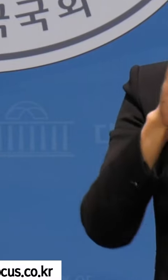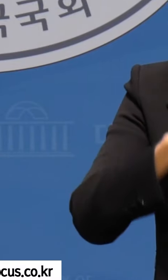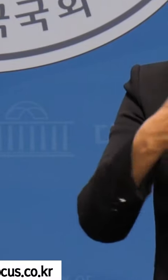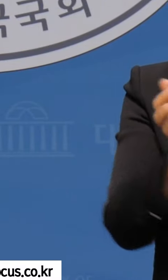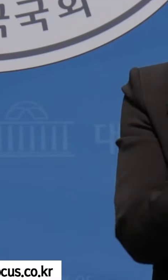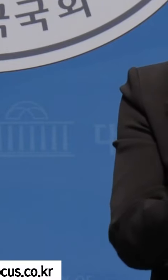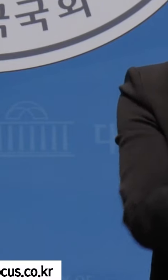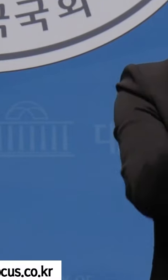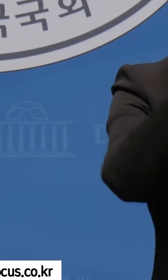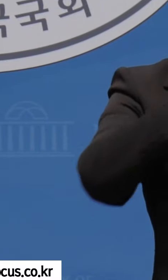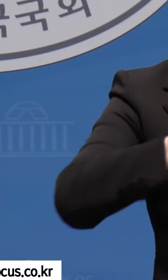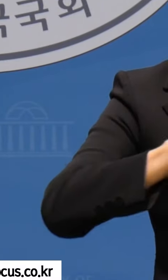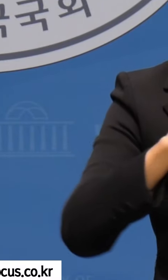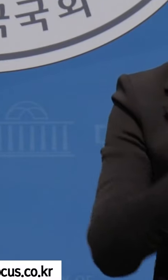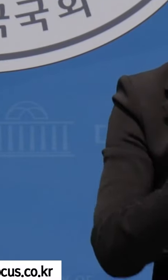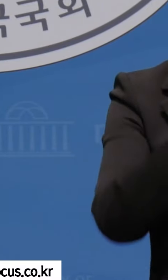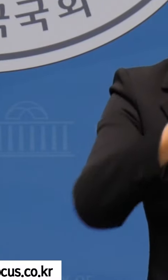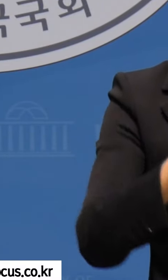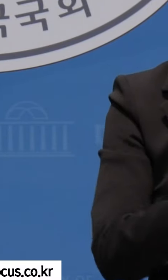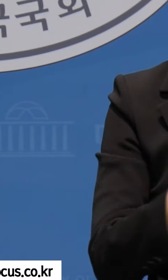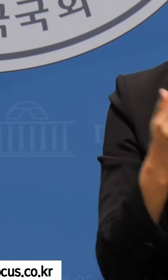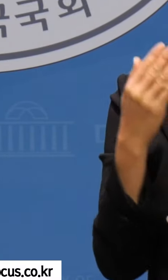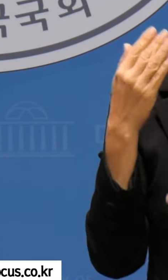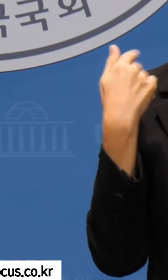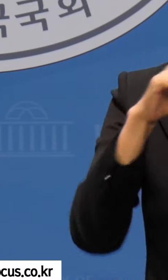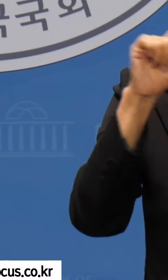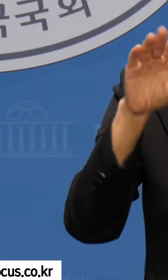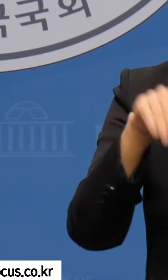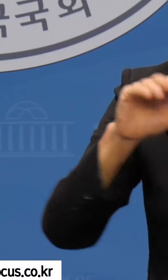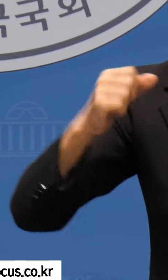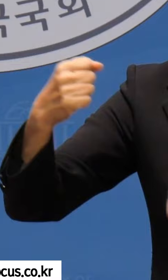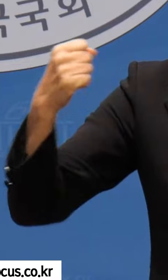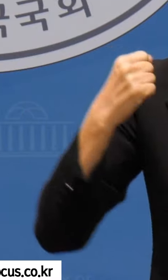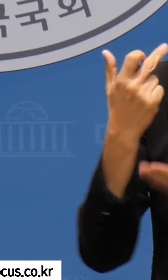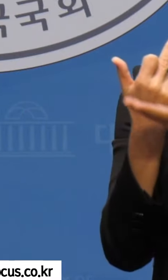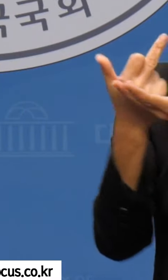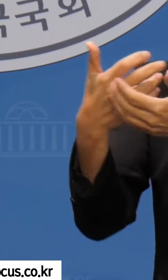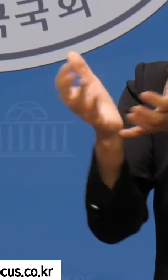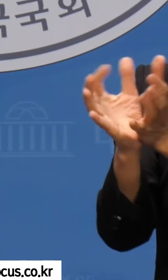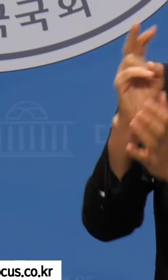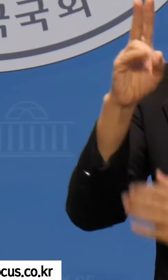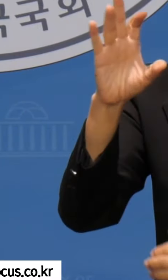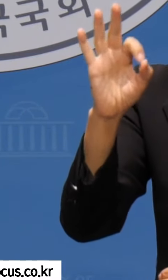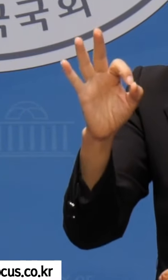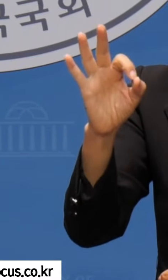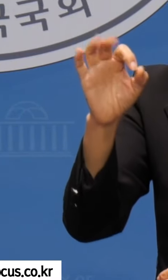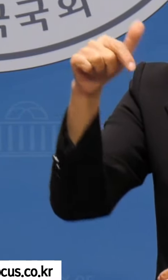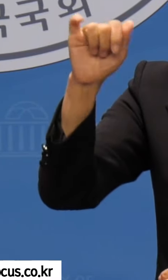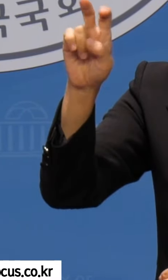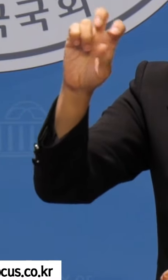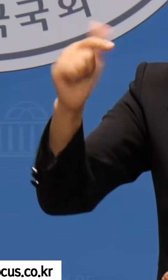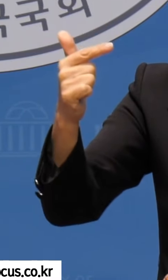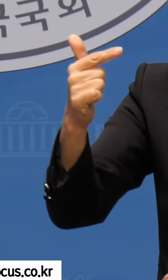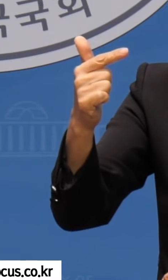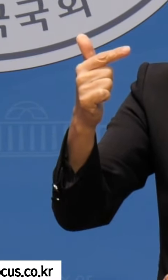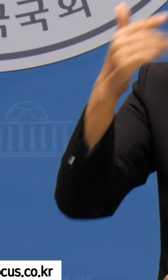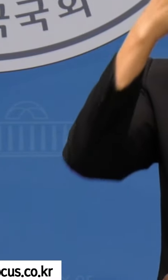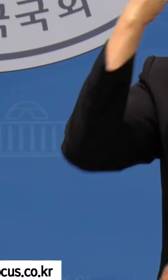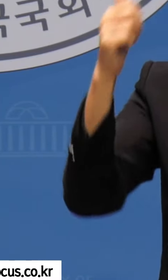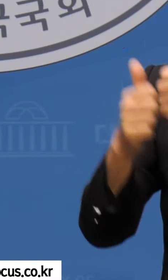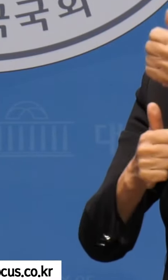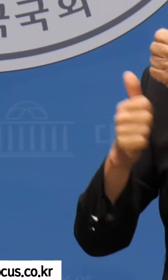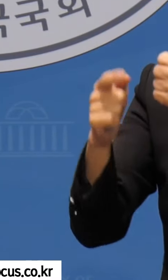하셨고 지난 6월에는 국민의 힘 제주도당 양기문 부위원장과 양해도 청년